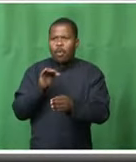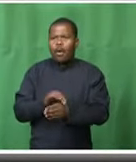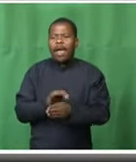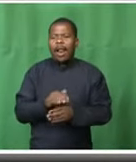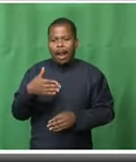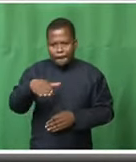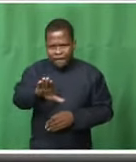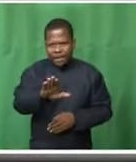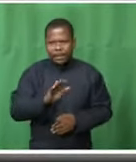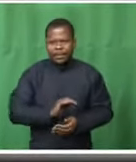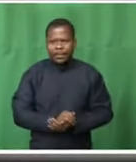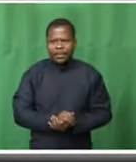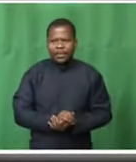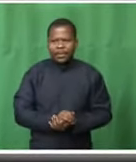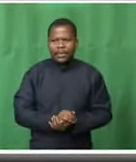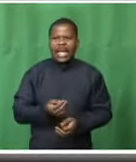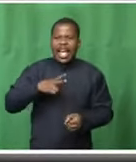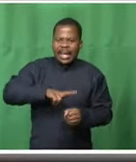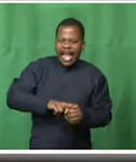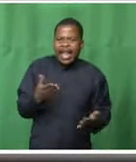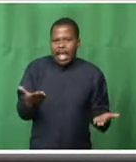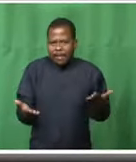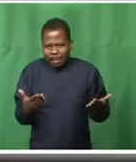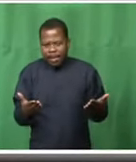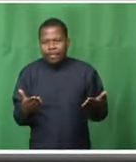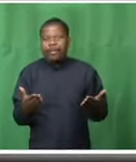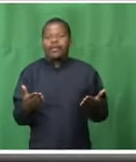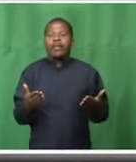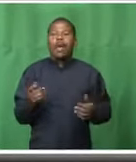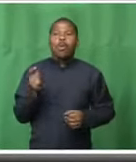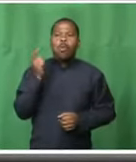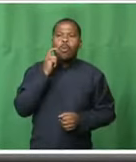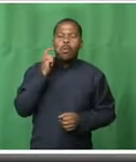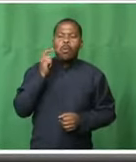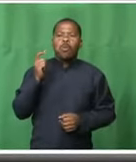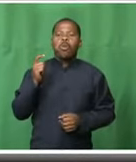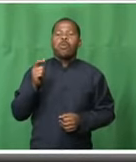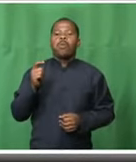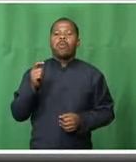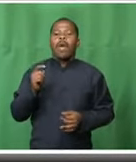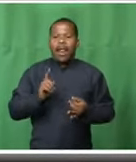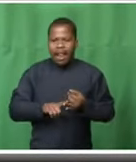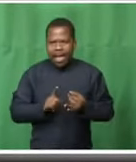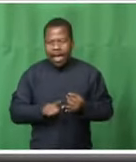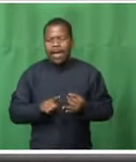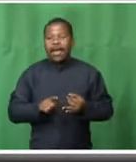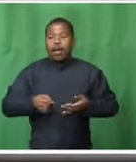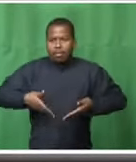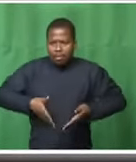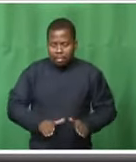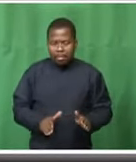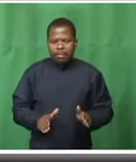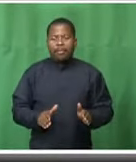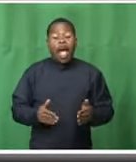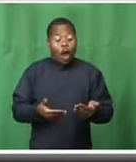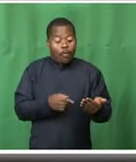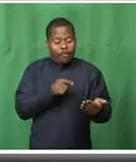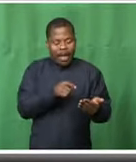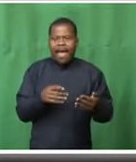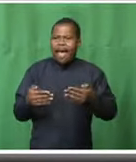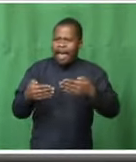ngabe kumayelana ngedekubeleka kumayelana nokutethwala ngabe kumayelana ninakele umvana